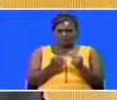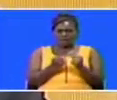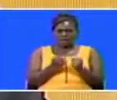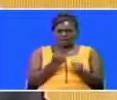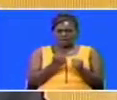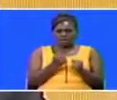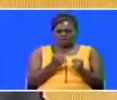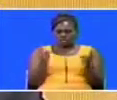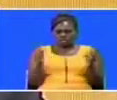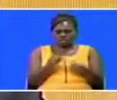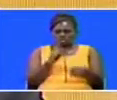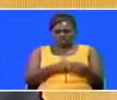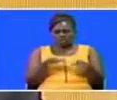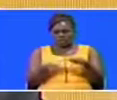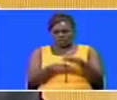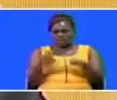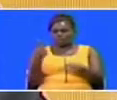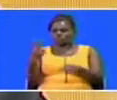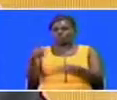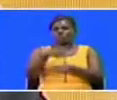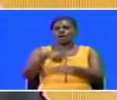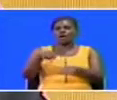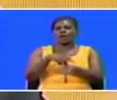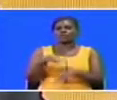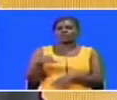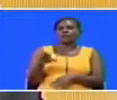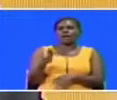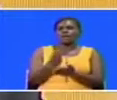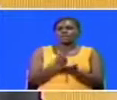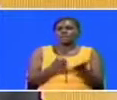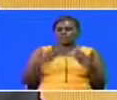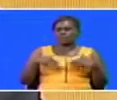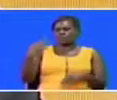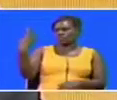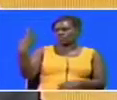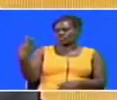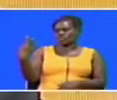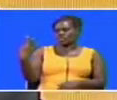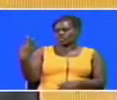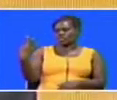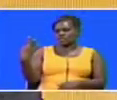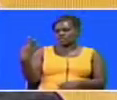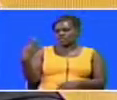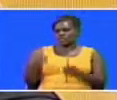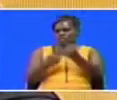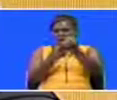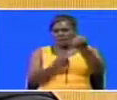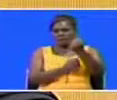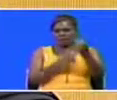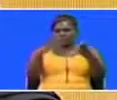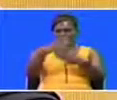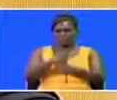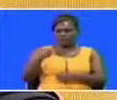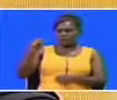kutumia muda wa chini ya saa mbili. Kipchoge ni kati ya wanariadha watatu wanaodhaminiwa na kampuni ya